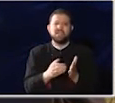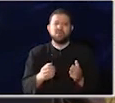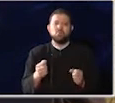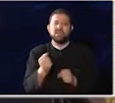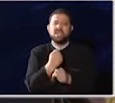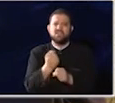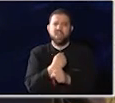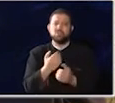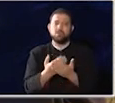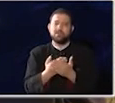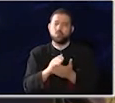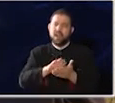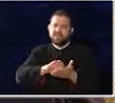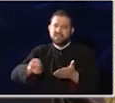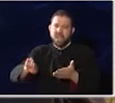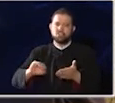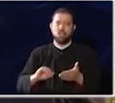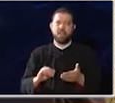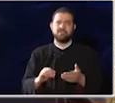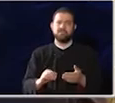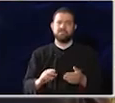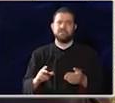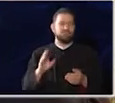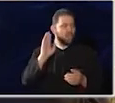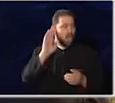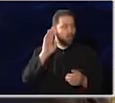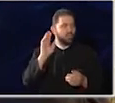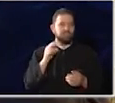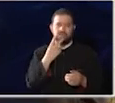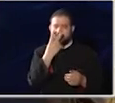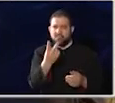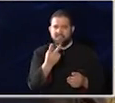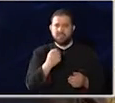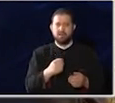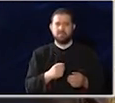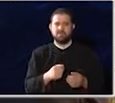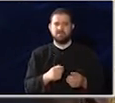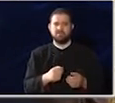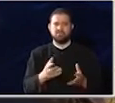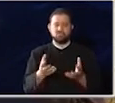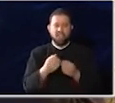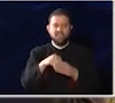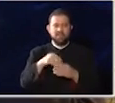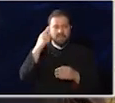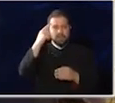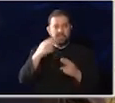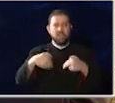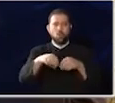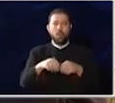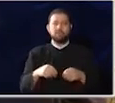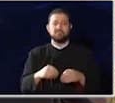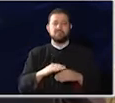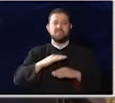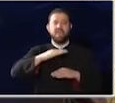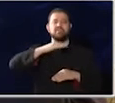să-l depunem pentru a ne detașa de ceea ce auzim, de ceea ce vedem, de ceea ce avem în mintea noastră, ceea ce